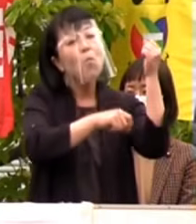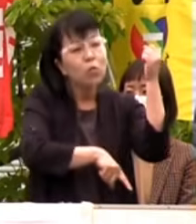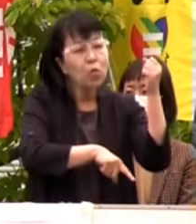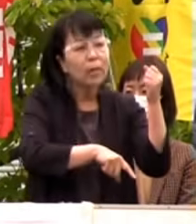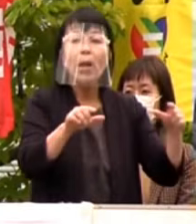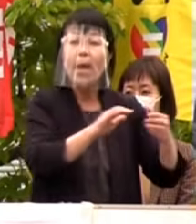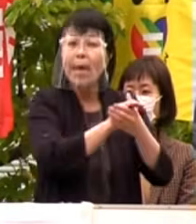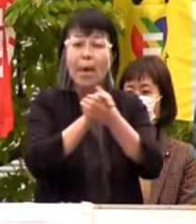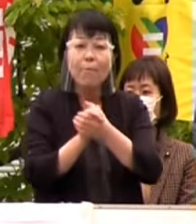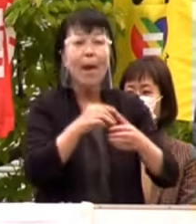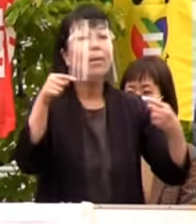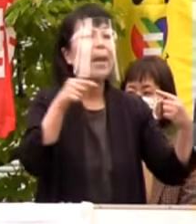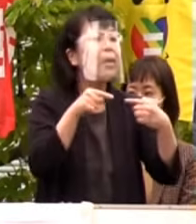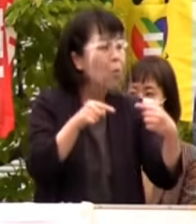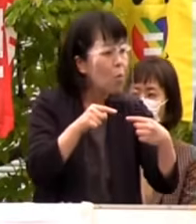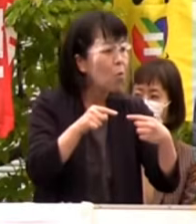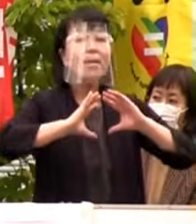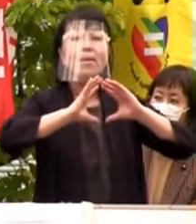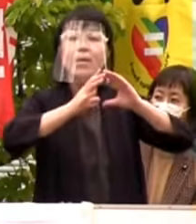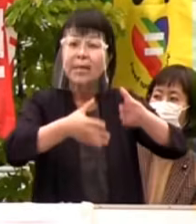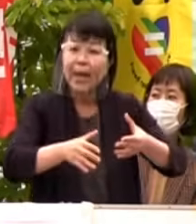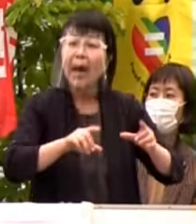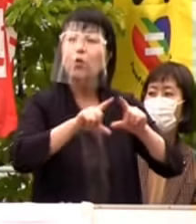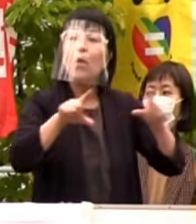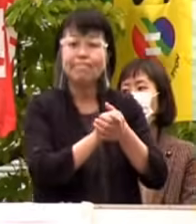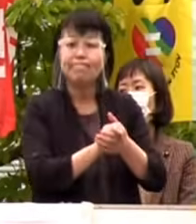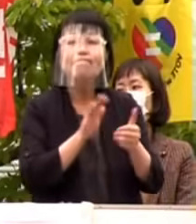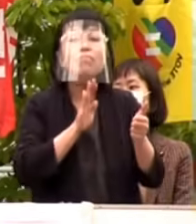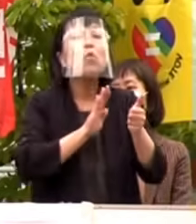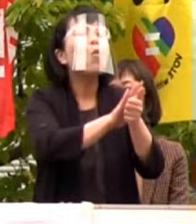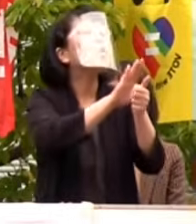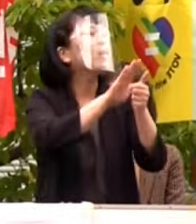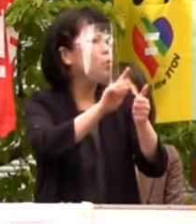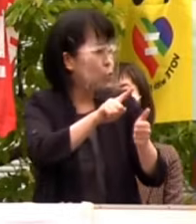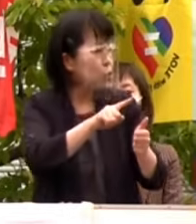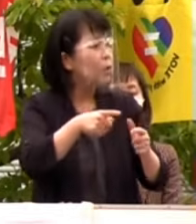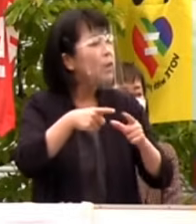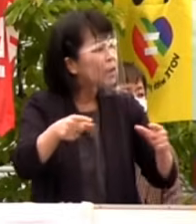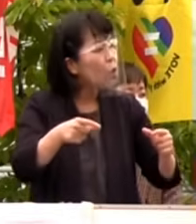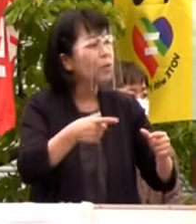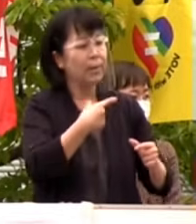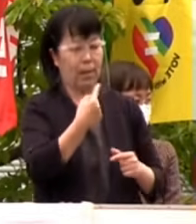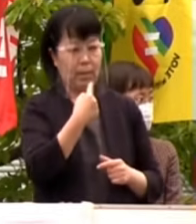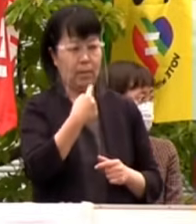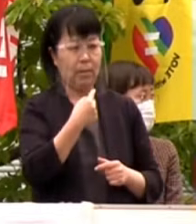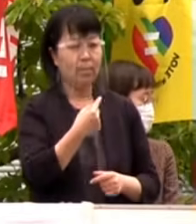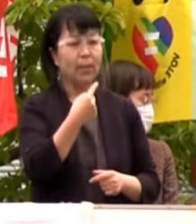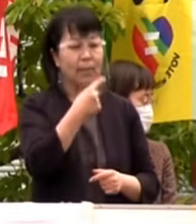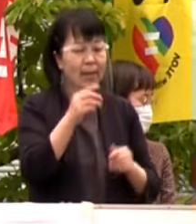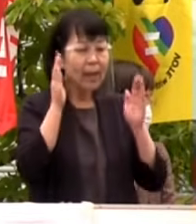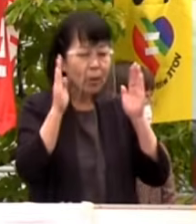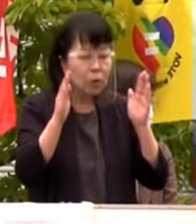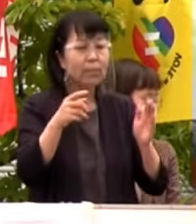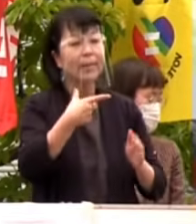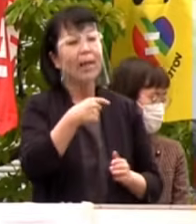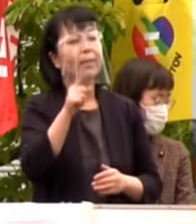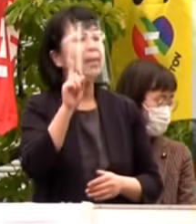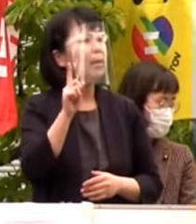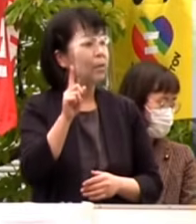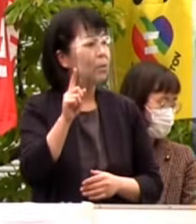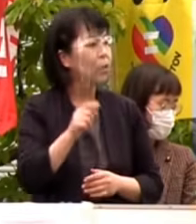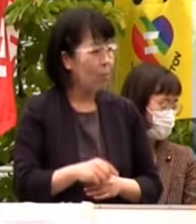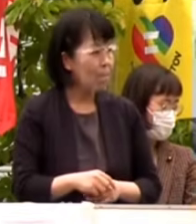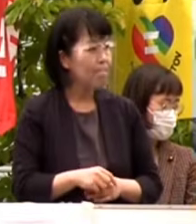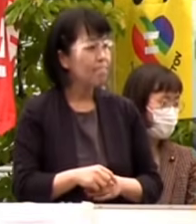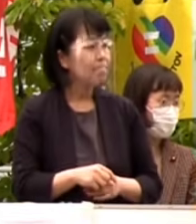外交で世界平和に貢献する日本にしたい。私たちはまず 取り組みたいのは核兵器禁止条約